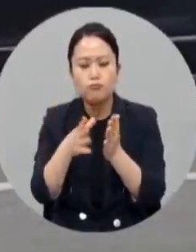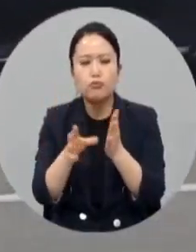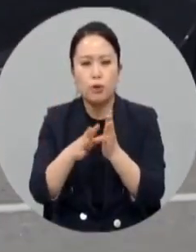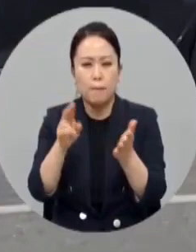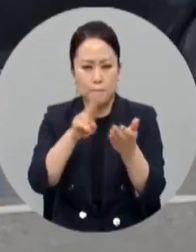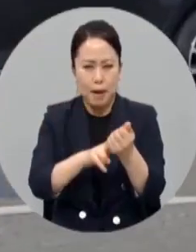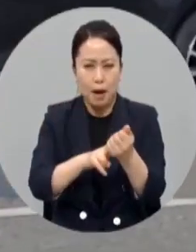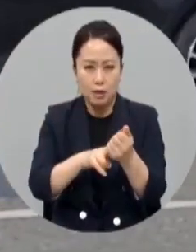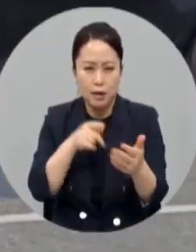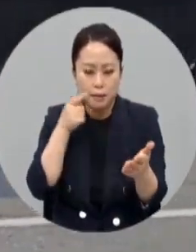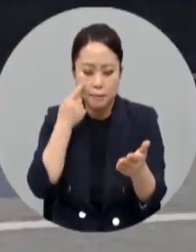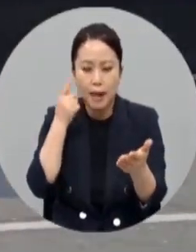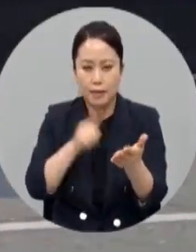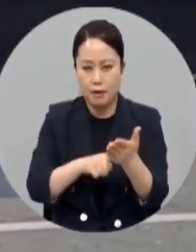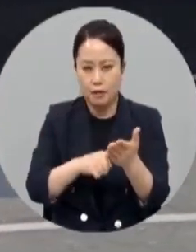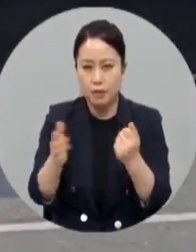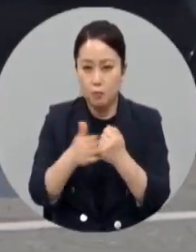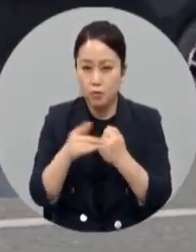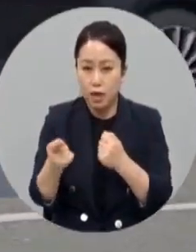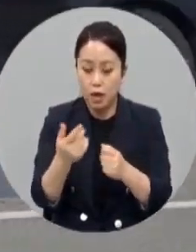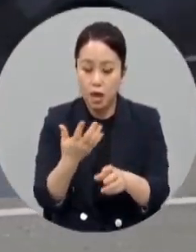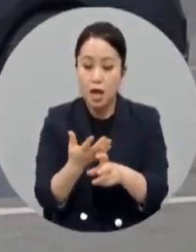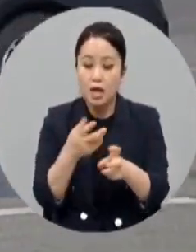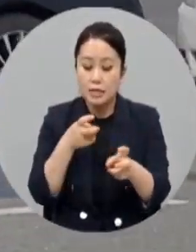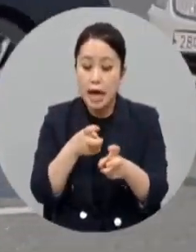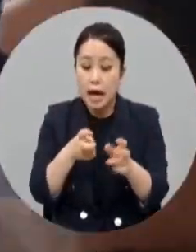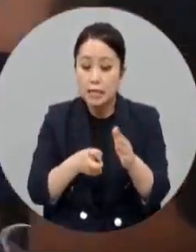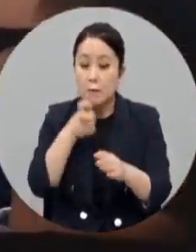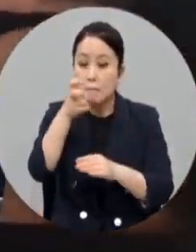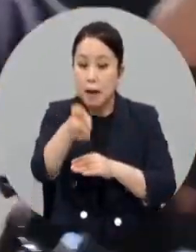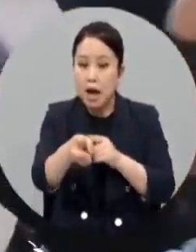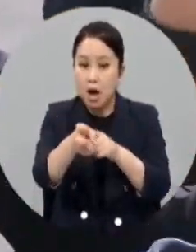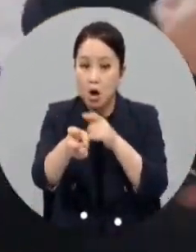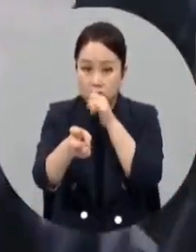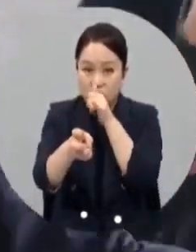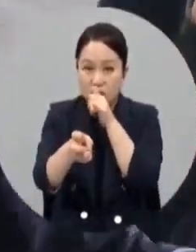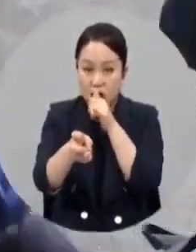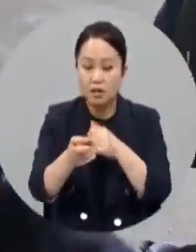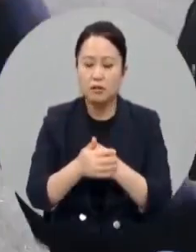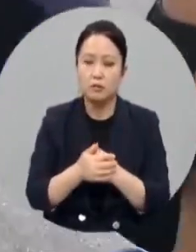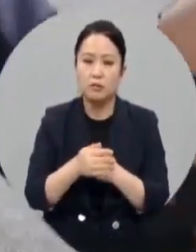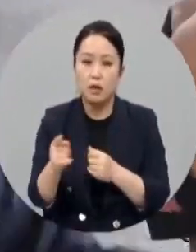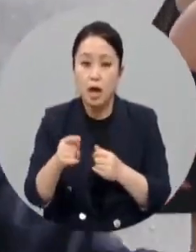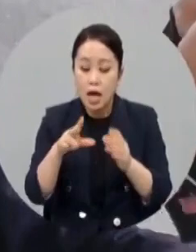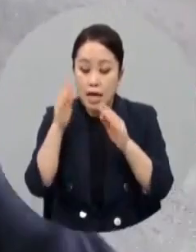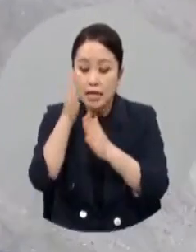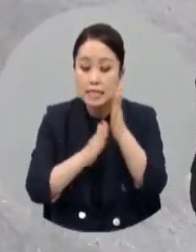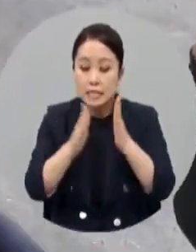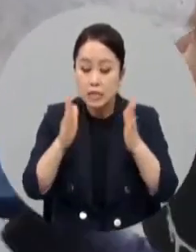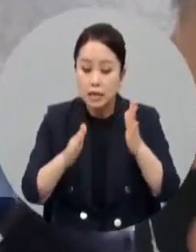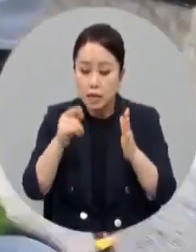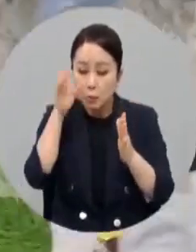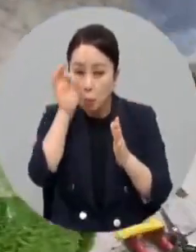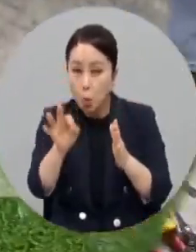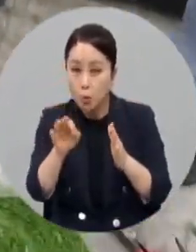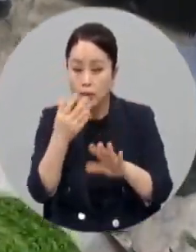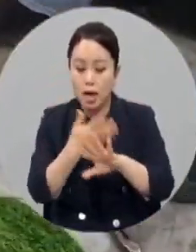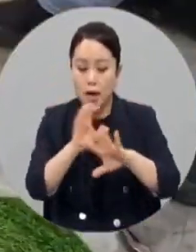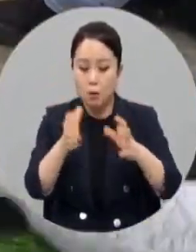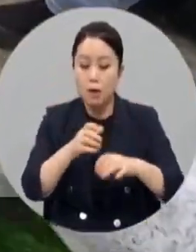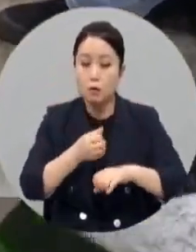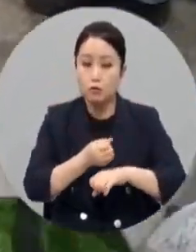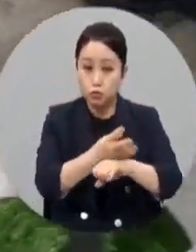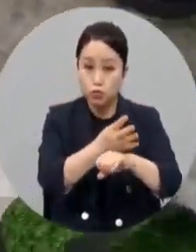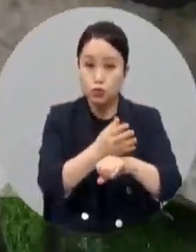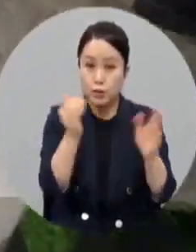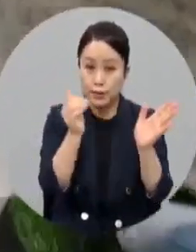나온다. 준비하세요. 예. 나온다, 나온다. 인조 잔디를 살펴보니 해외로 수출됐던 국산